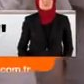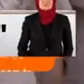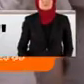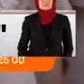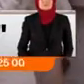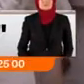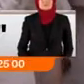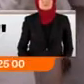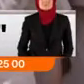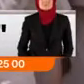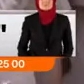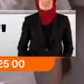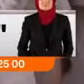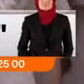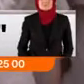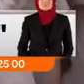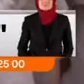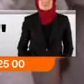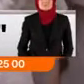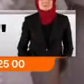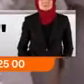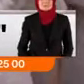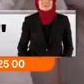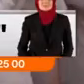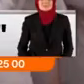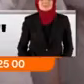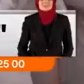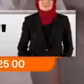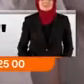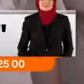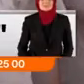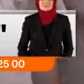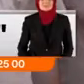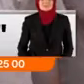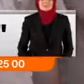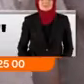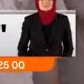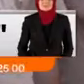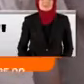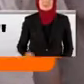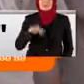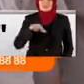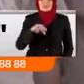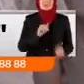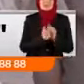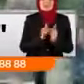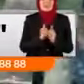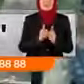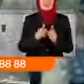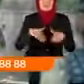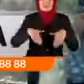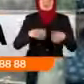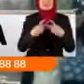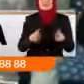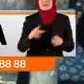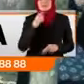tabiata kavramları ile tabiat parklarında yürüyüş yapmak spor yapmak piknik yapmak serbest